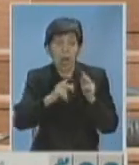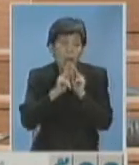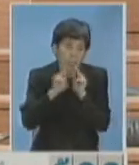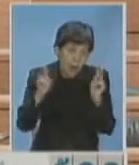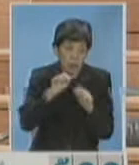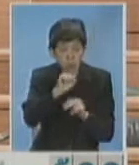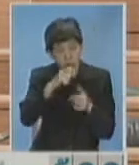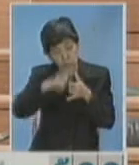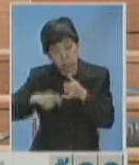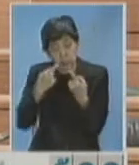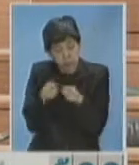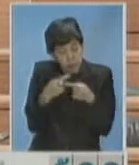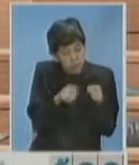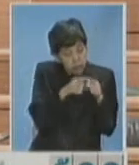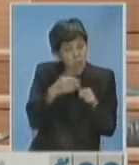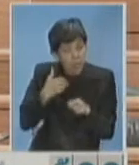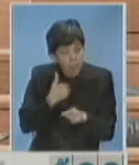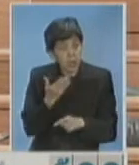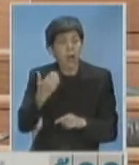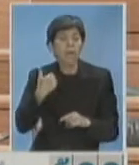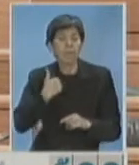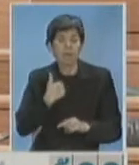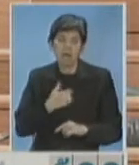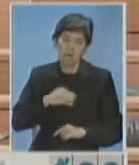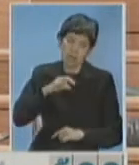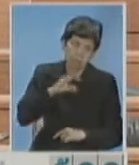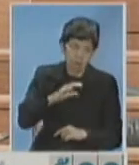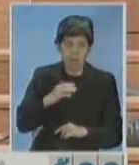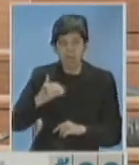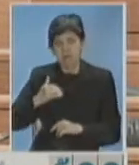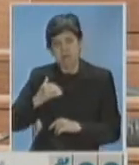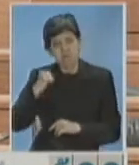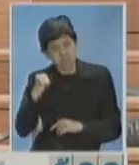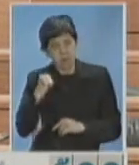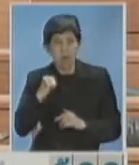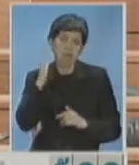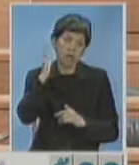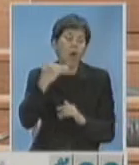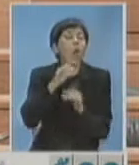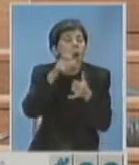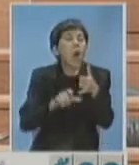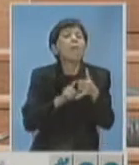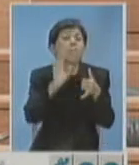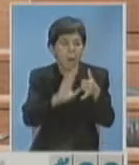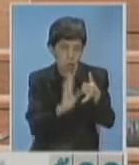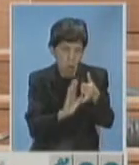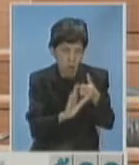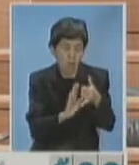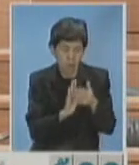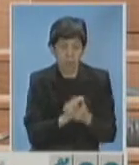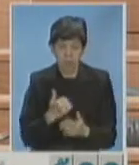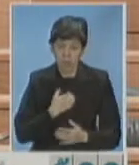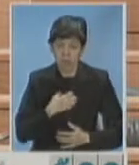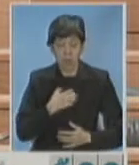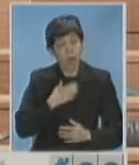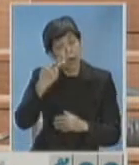การหรือสสแต่ท่านอาจจะแตกต่างกันออกไปท่านวัชระอาจจะมีความรุนแรงมีความเข้มแข็งในการอภิปรายก็เป็นสไตล์ของท่านซึ่งหรือท่